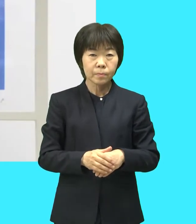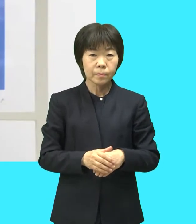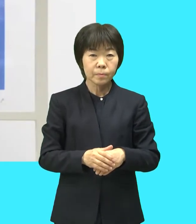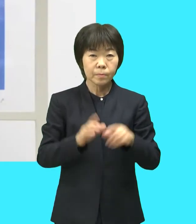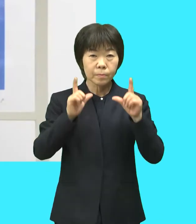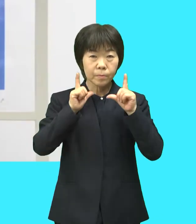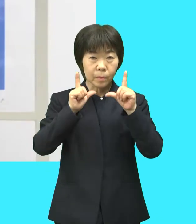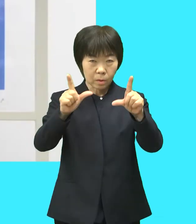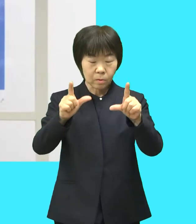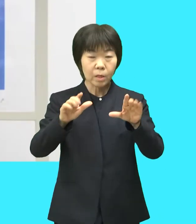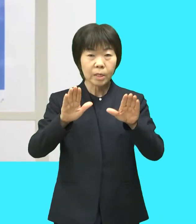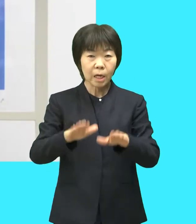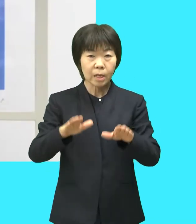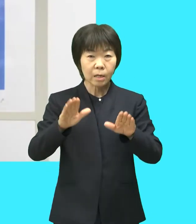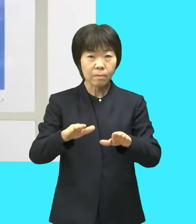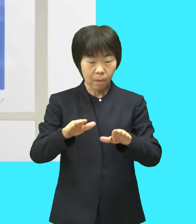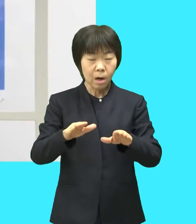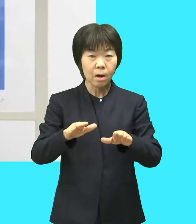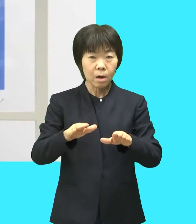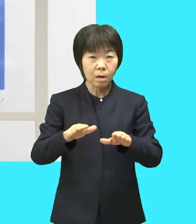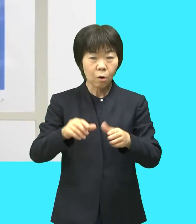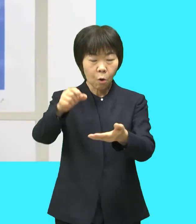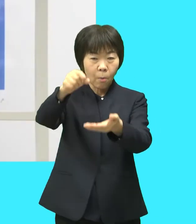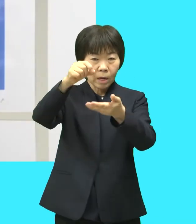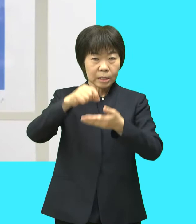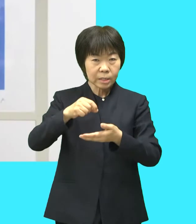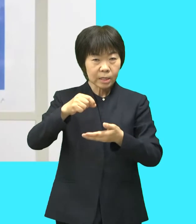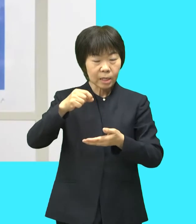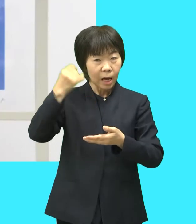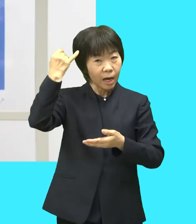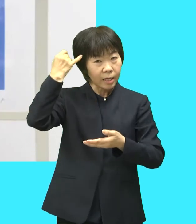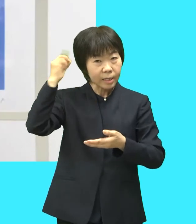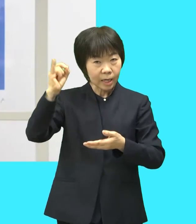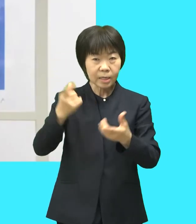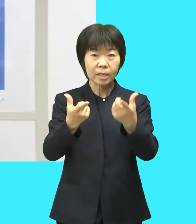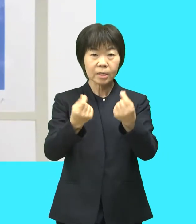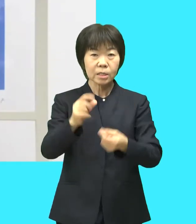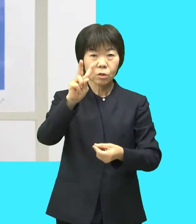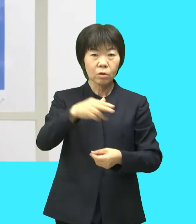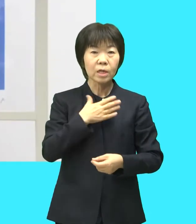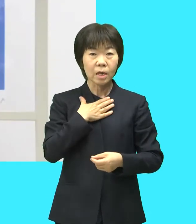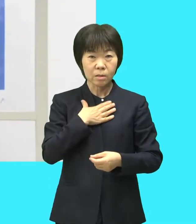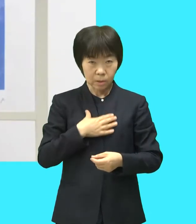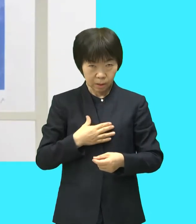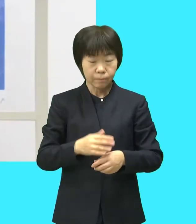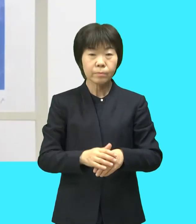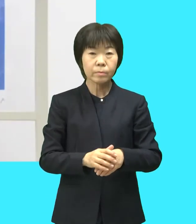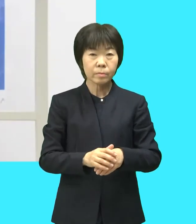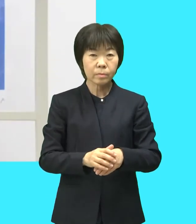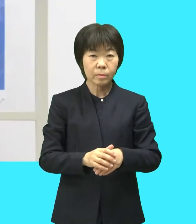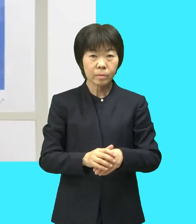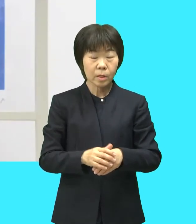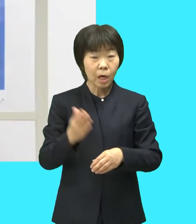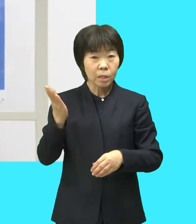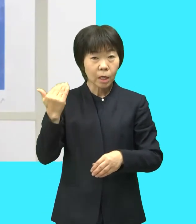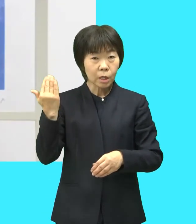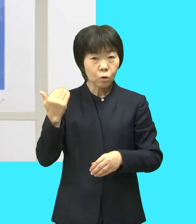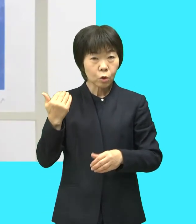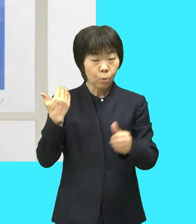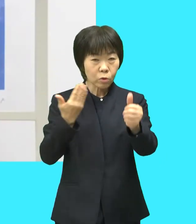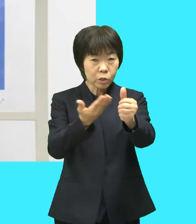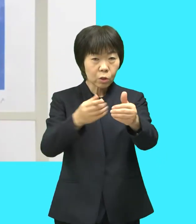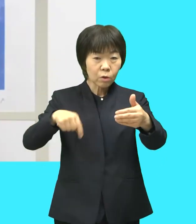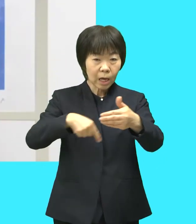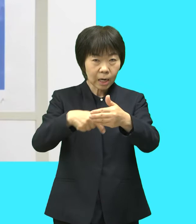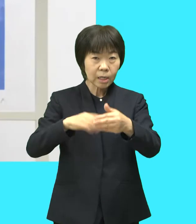はい、 ただいまそういったお考えしっかりと受け止めさせていただきます。また先ほども質疑の中で